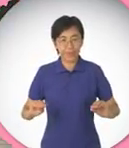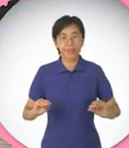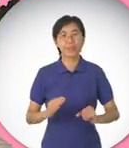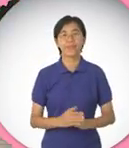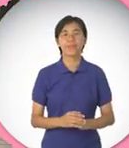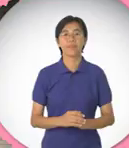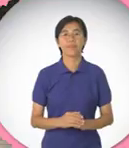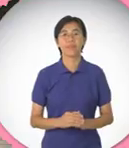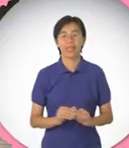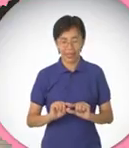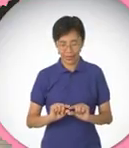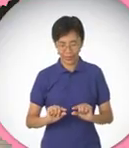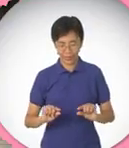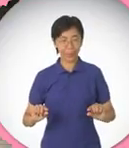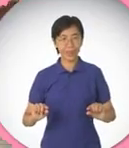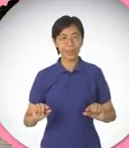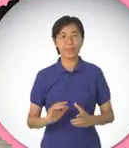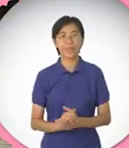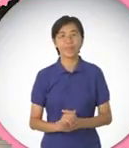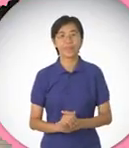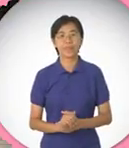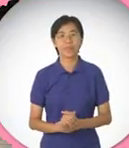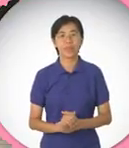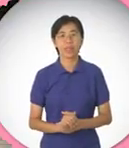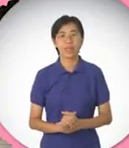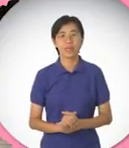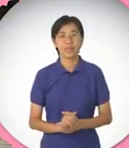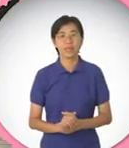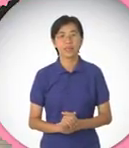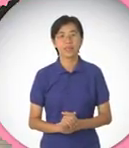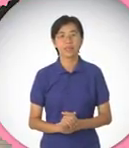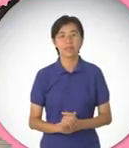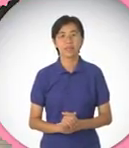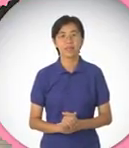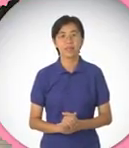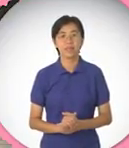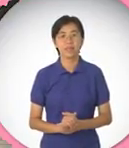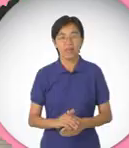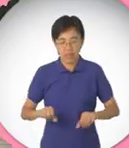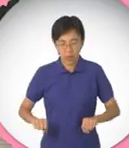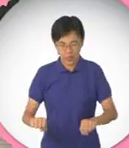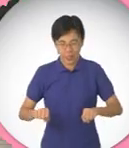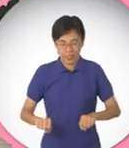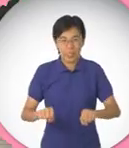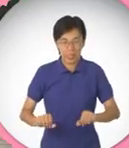ได้ไหมฮะ ตรงปลายนี่ยังหนีนิดนึง ครับผม โทษนะคะ ครับผมอ๋อ กดลงไปเลยให้มัน ได้ครับ